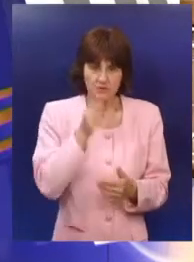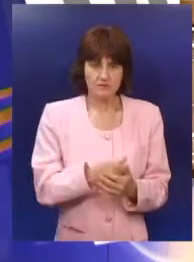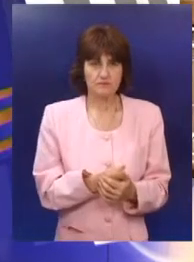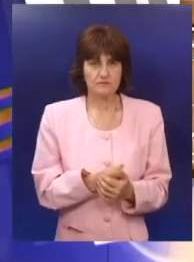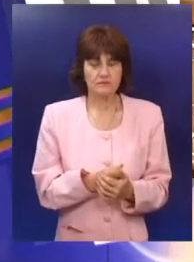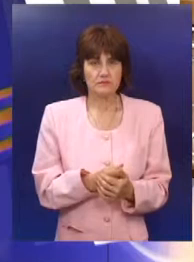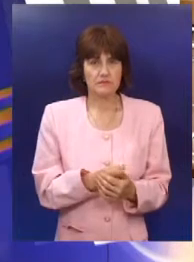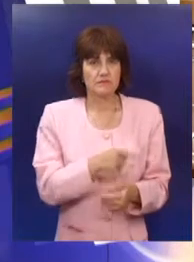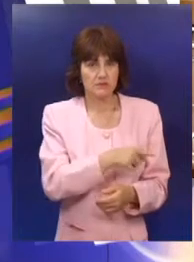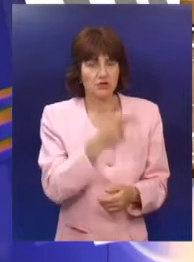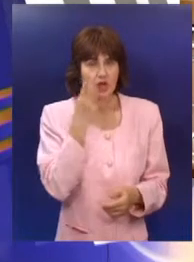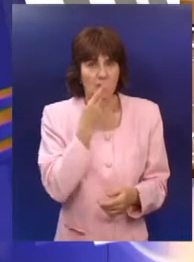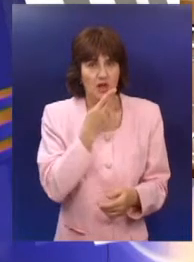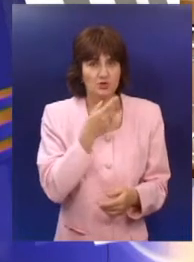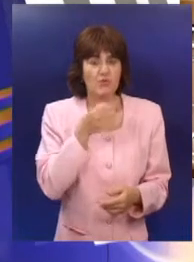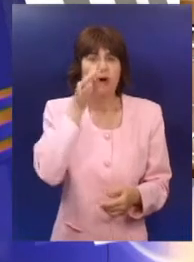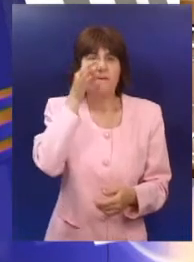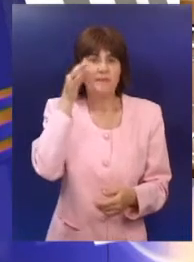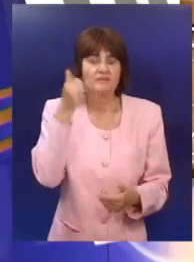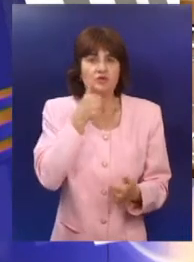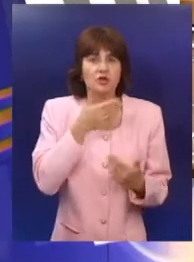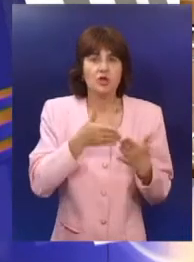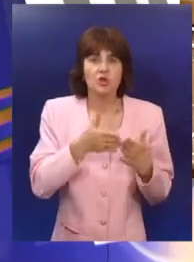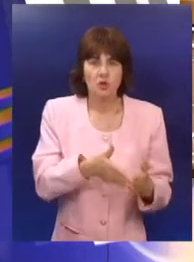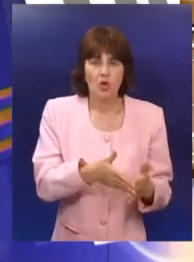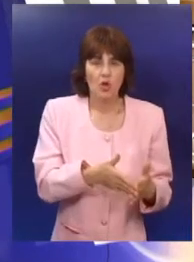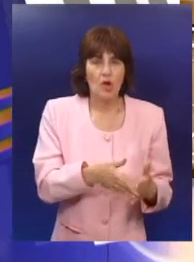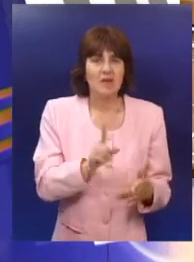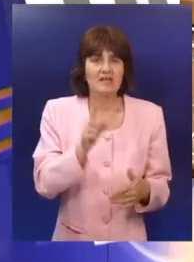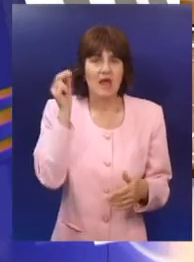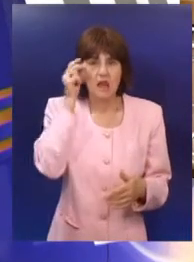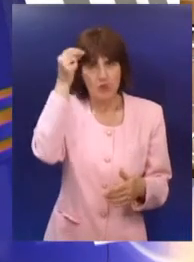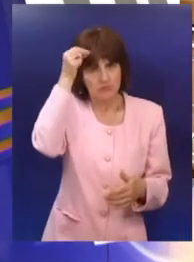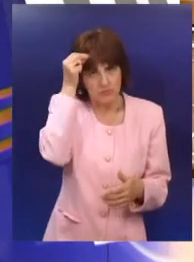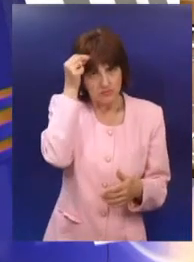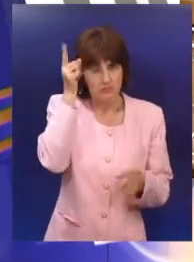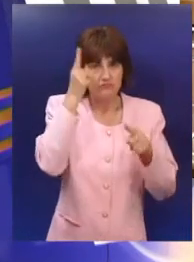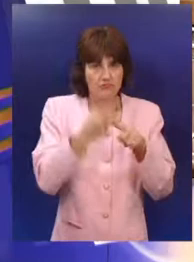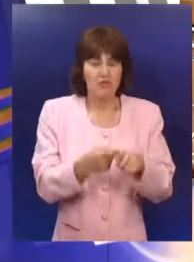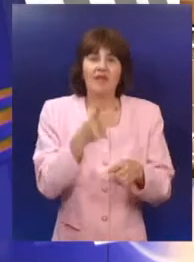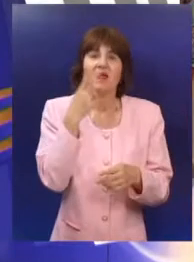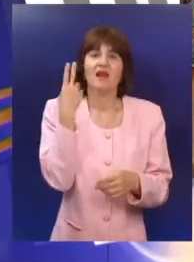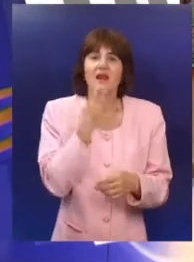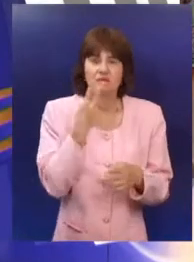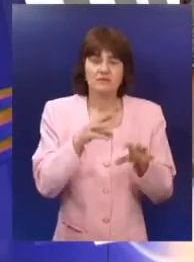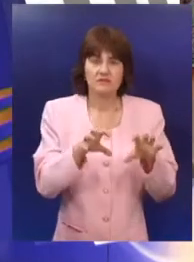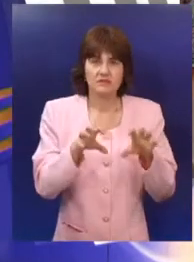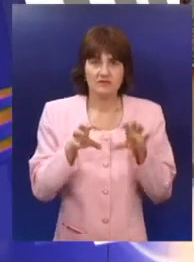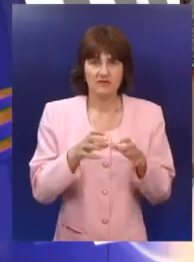to što razume sve te pesmice, što znači nije naučeno na pamet, nego sa